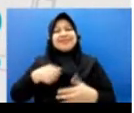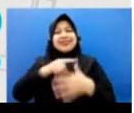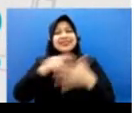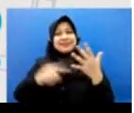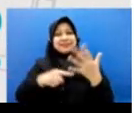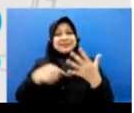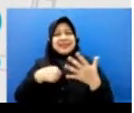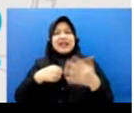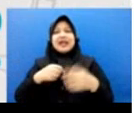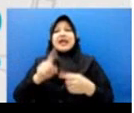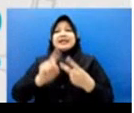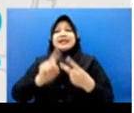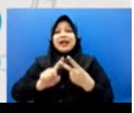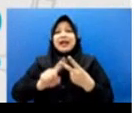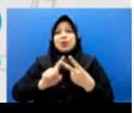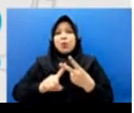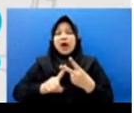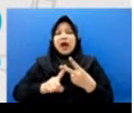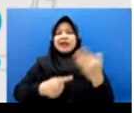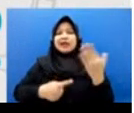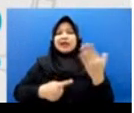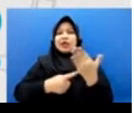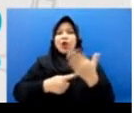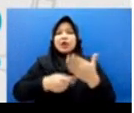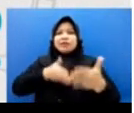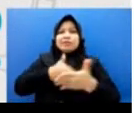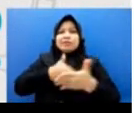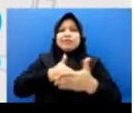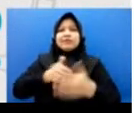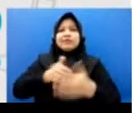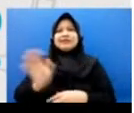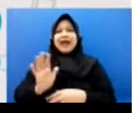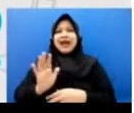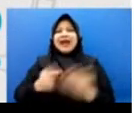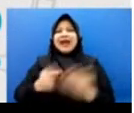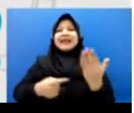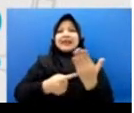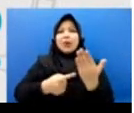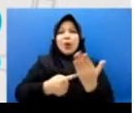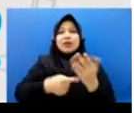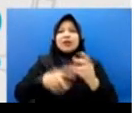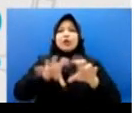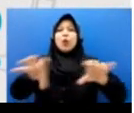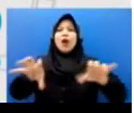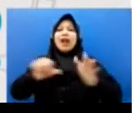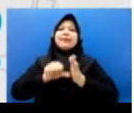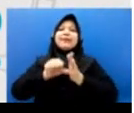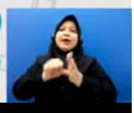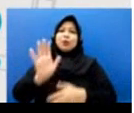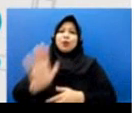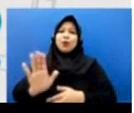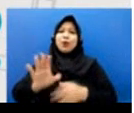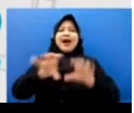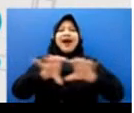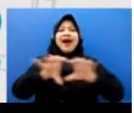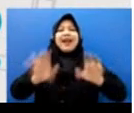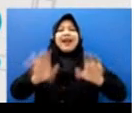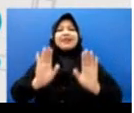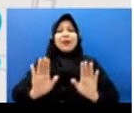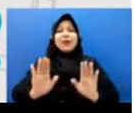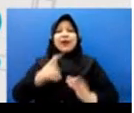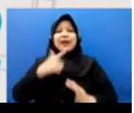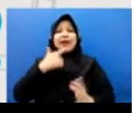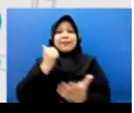terjebak dengan teknologi. Meskipun teknologi hanyalah alat bantu, sebuah tools. Yang penting adalah kita